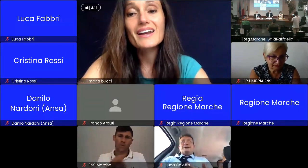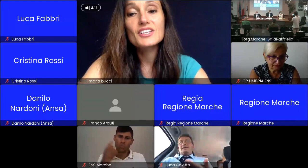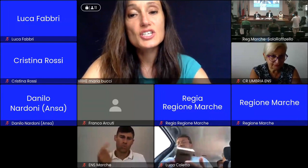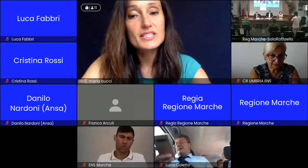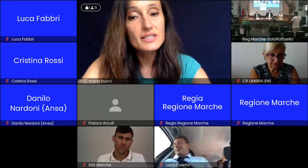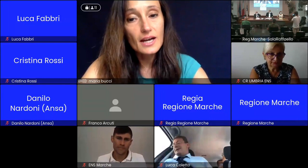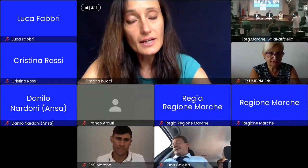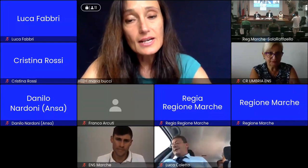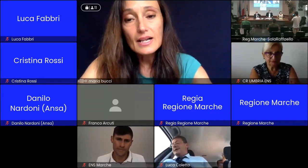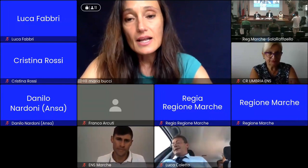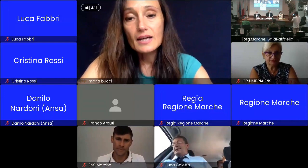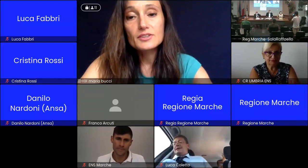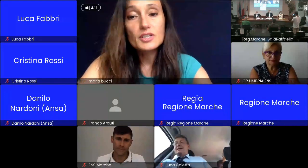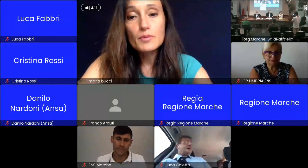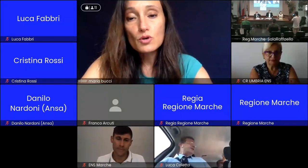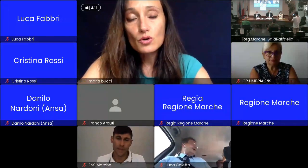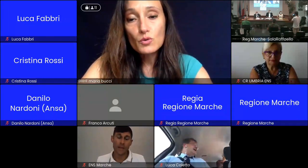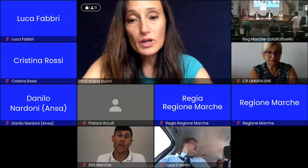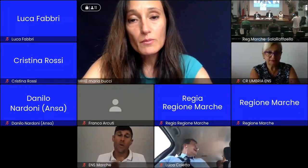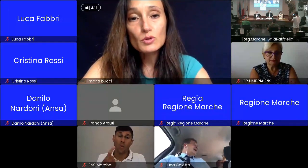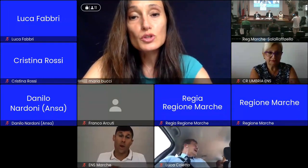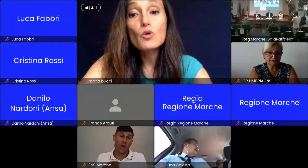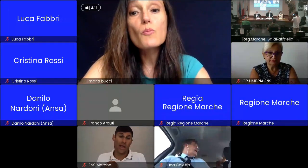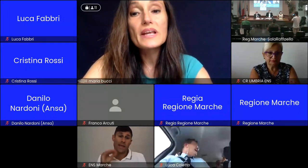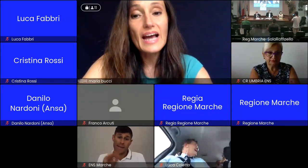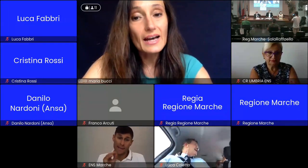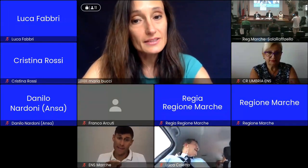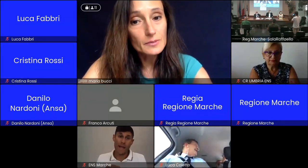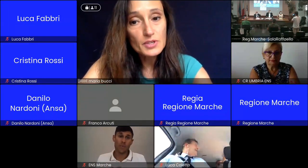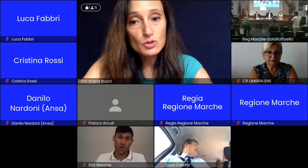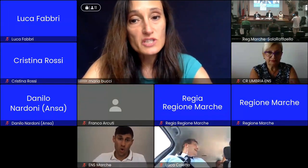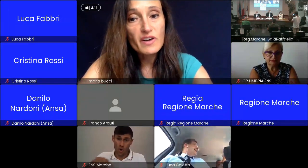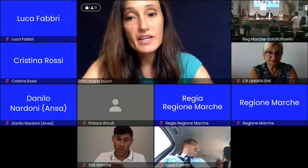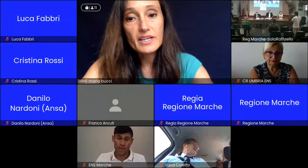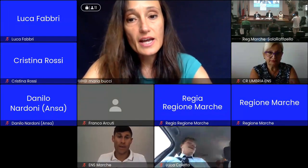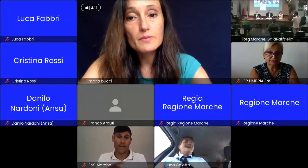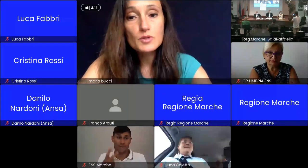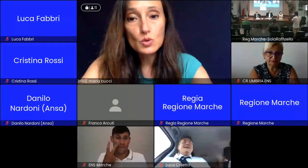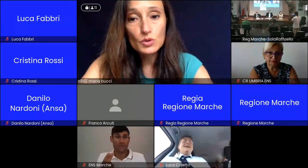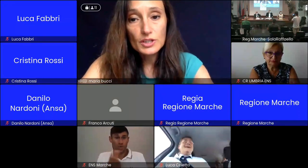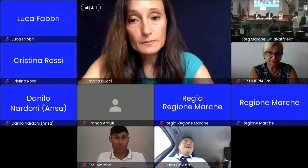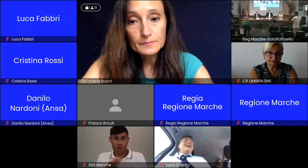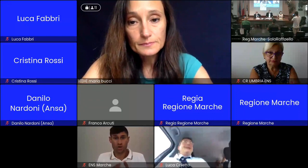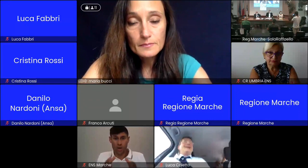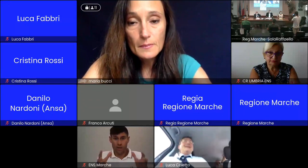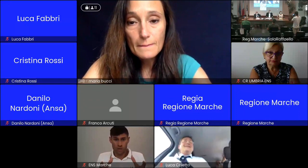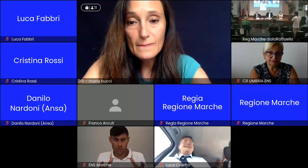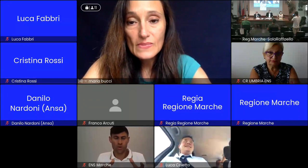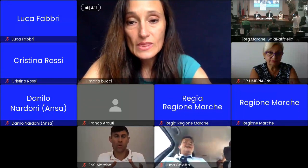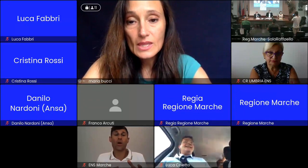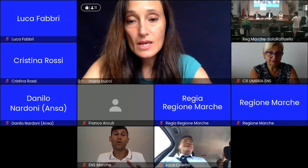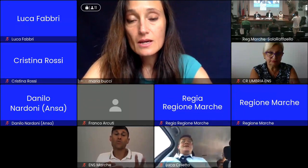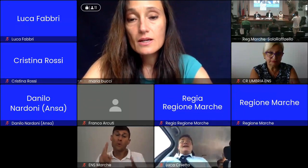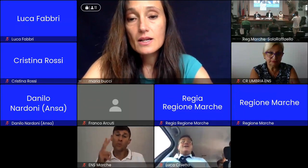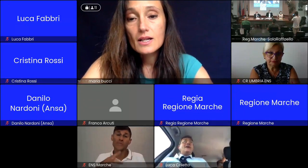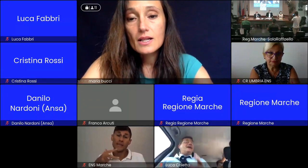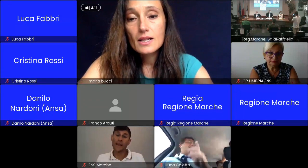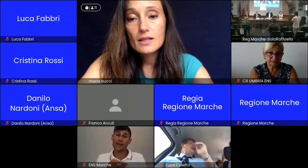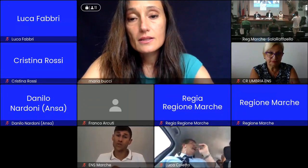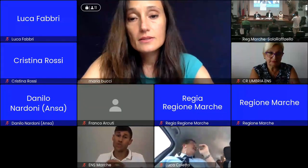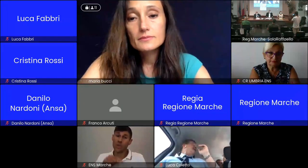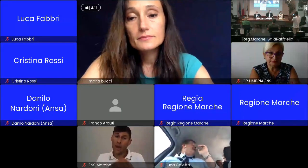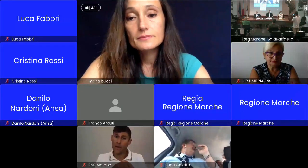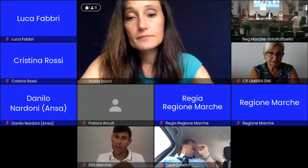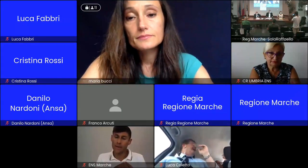insomma, la reale necessità, andrebbero in qualche modo decuplicati per soddisfare i reali bisogni.